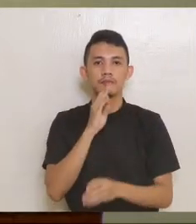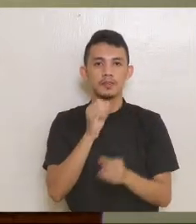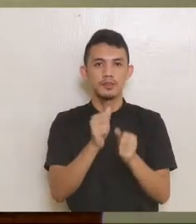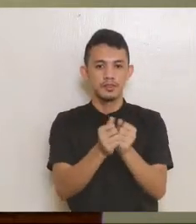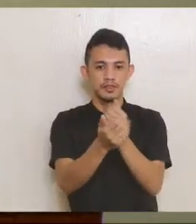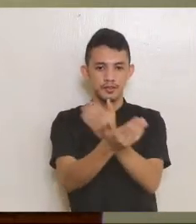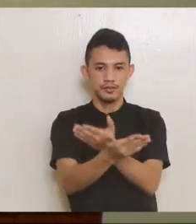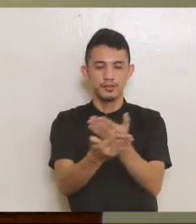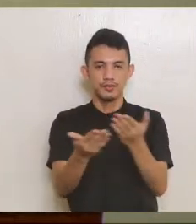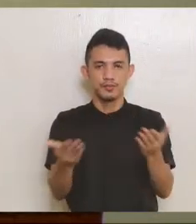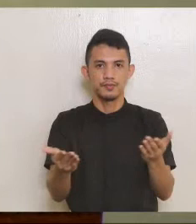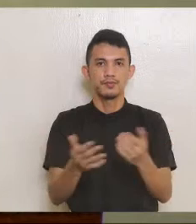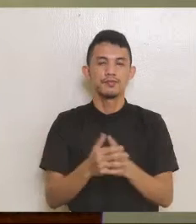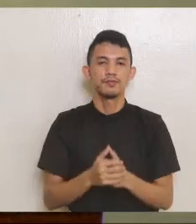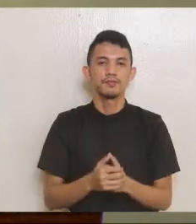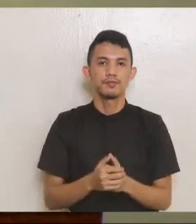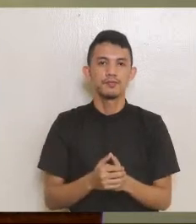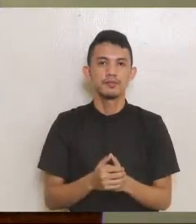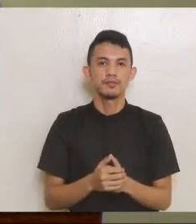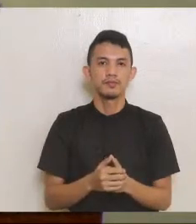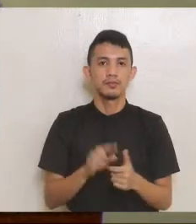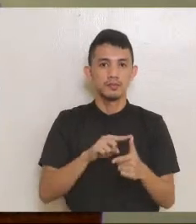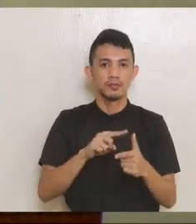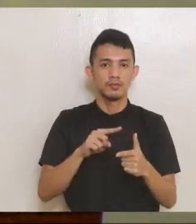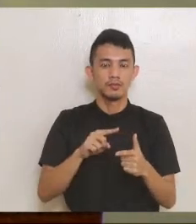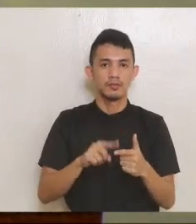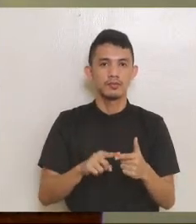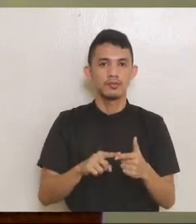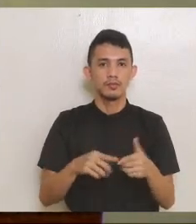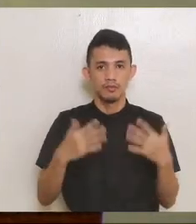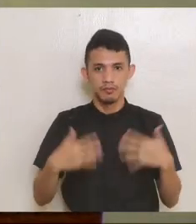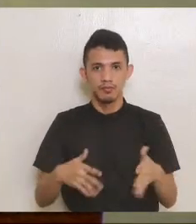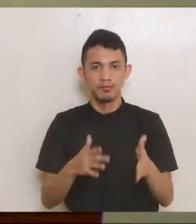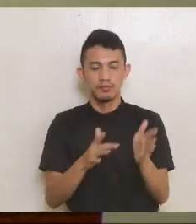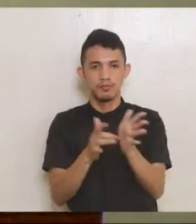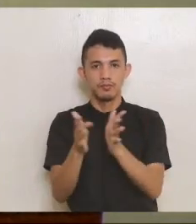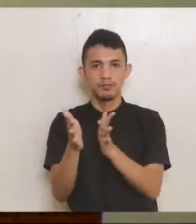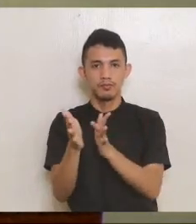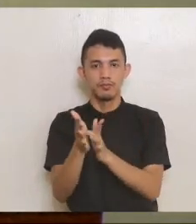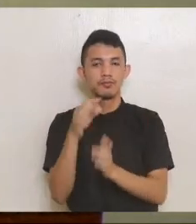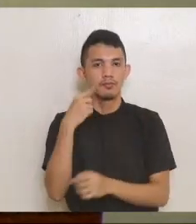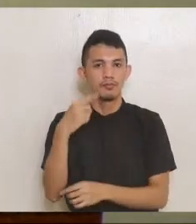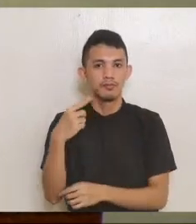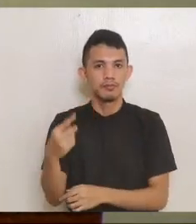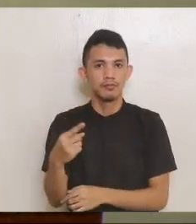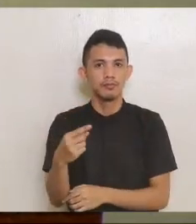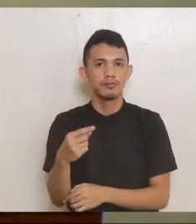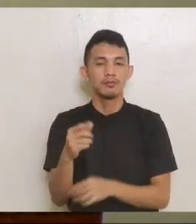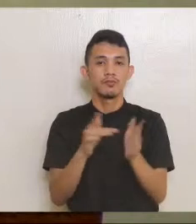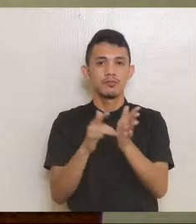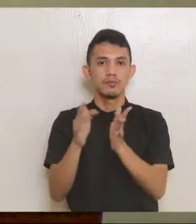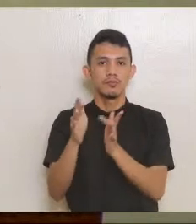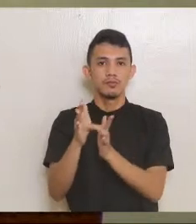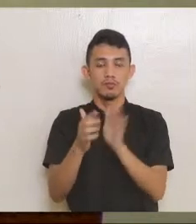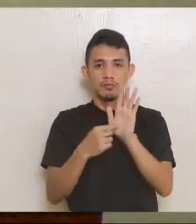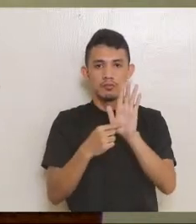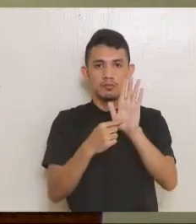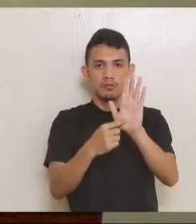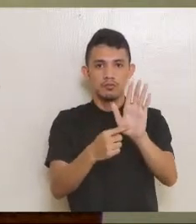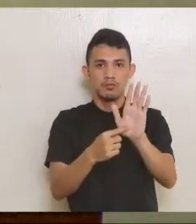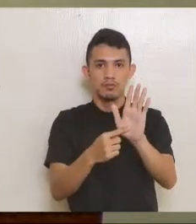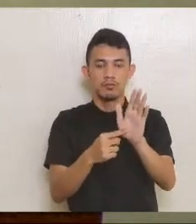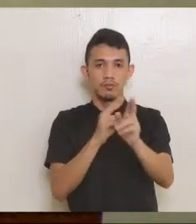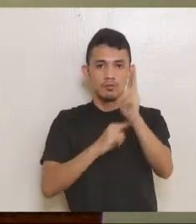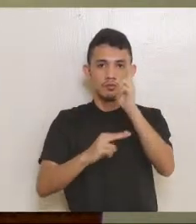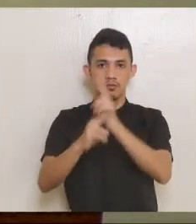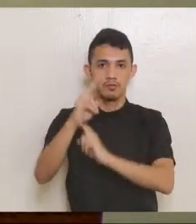kalinaw. Human siya makasulti ni ini, iyang gipakita kanila ang iyang mga kamot o ang